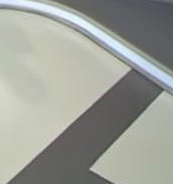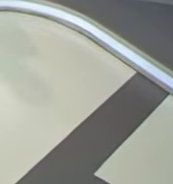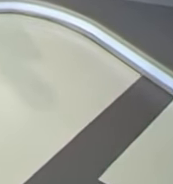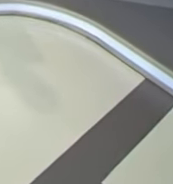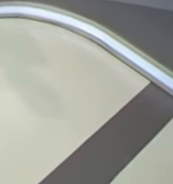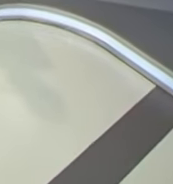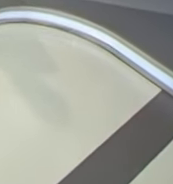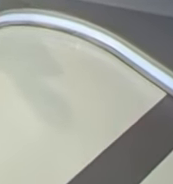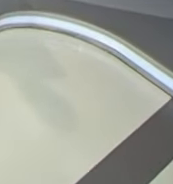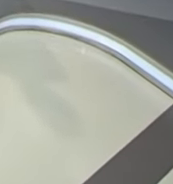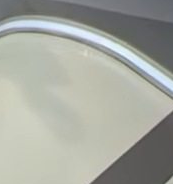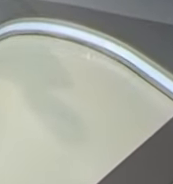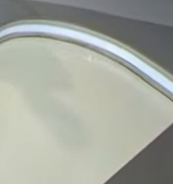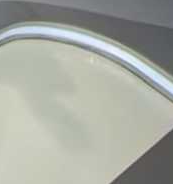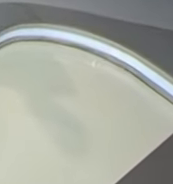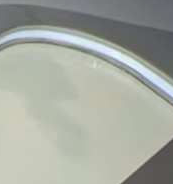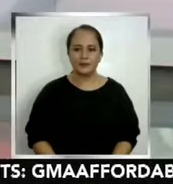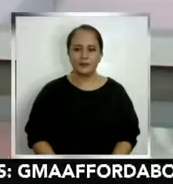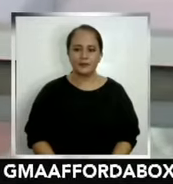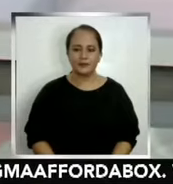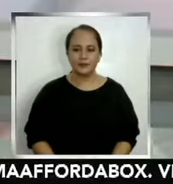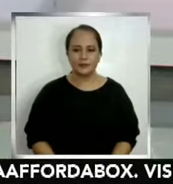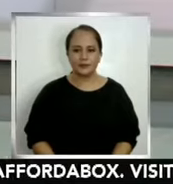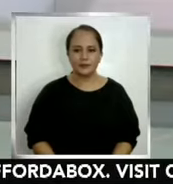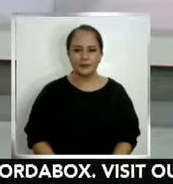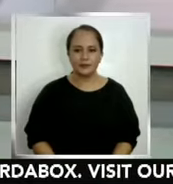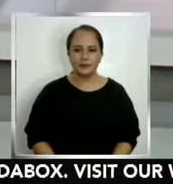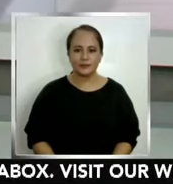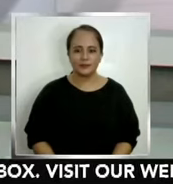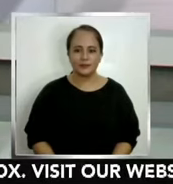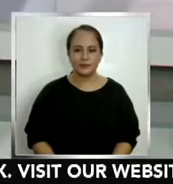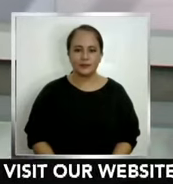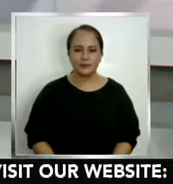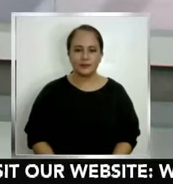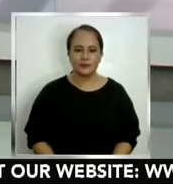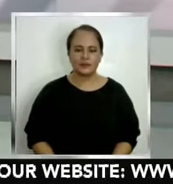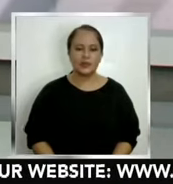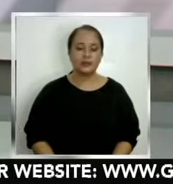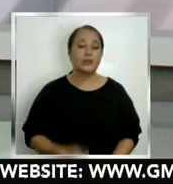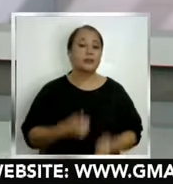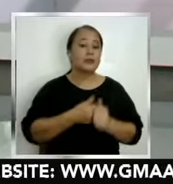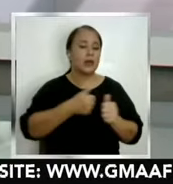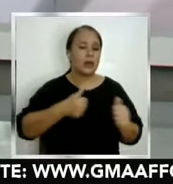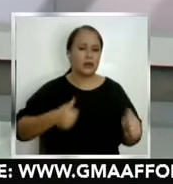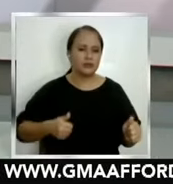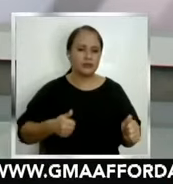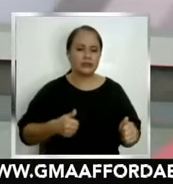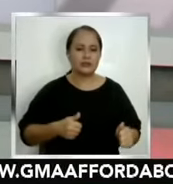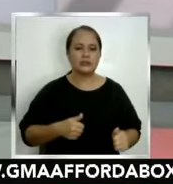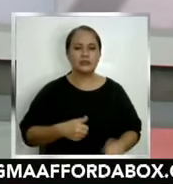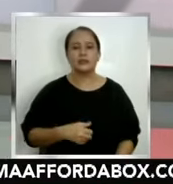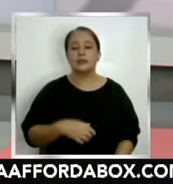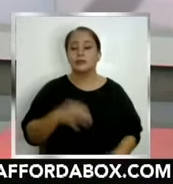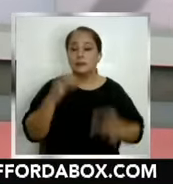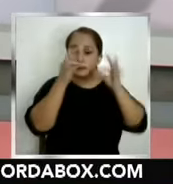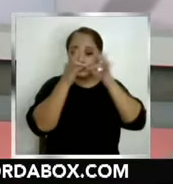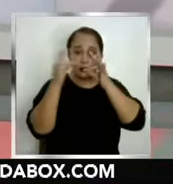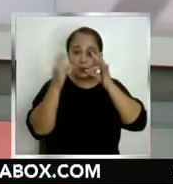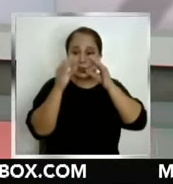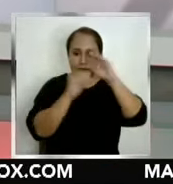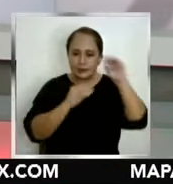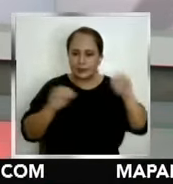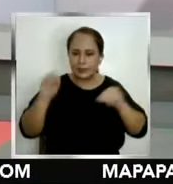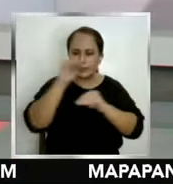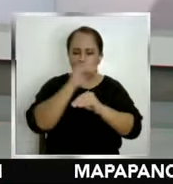Magandang gabi po, Luzon, Visayas at Mindanao. Para maiwasan ang drug recycling, sinunog at sinira ang